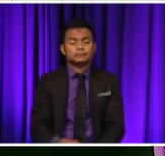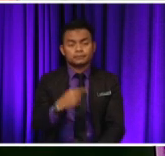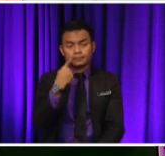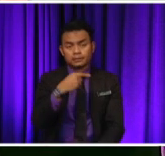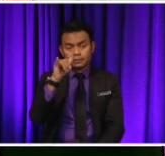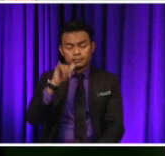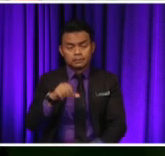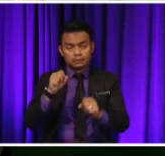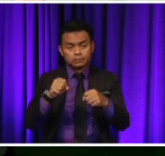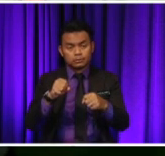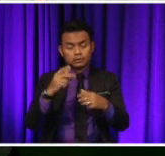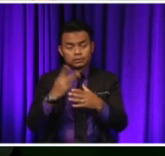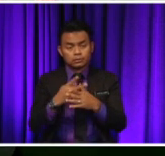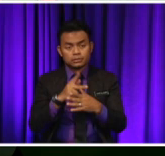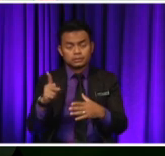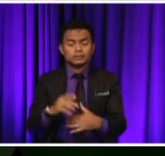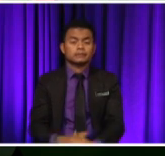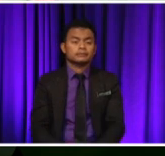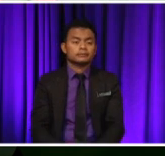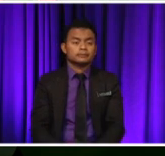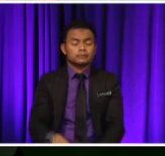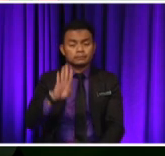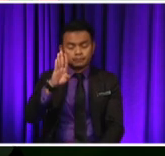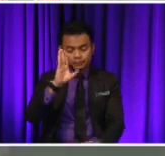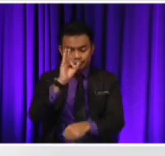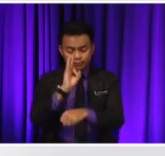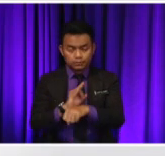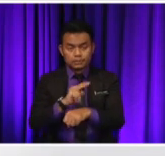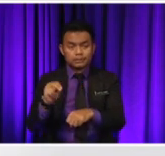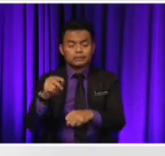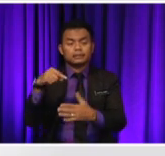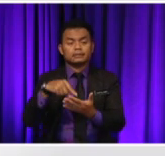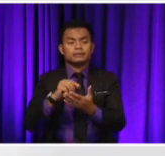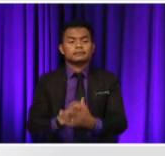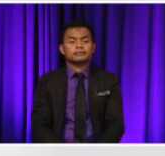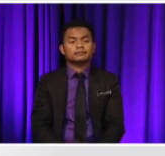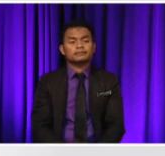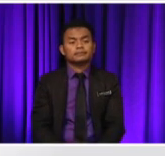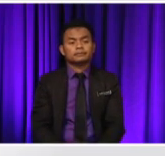boleh kunci ikan tentang empat fungsi ini Oke ini